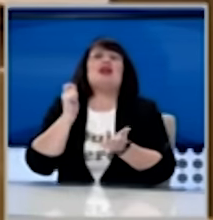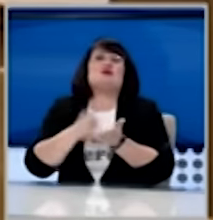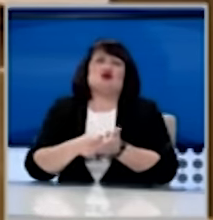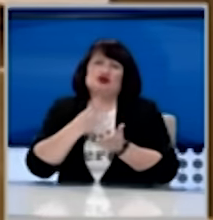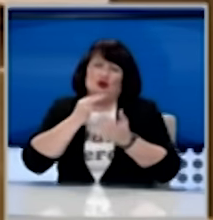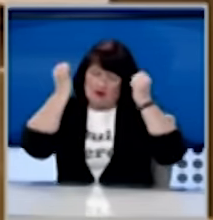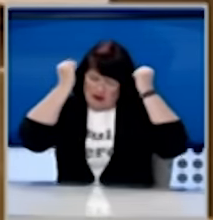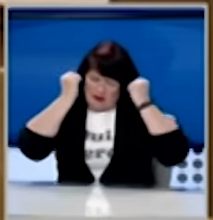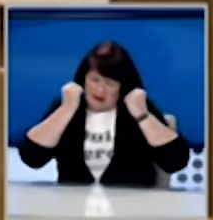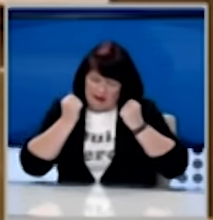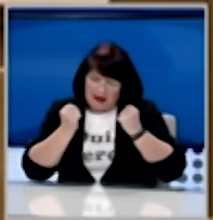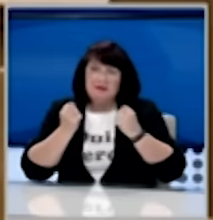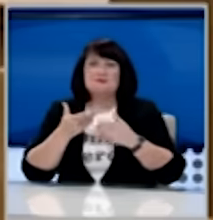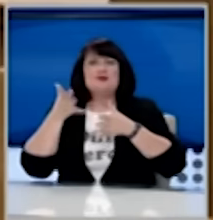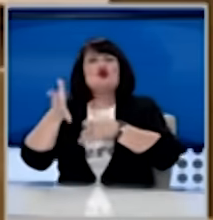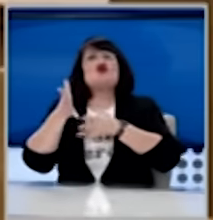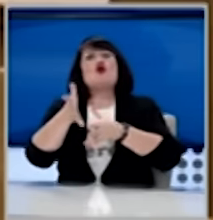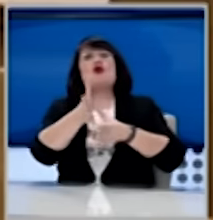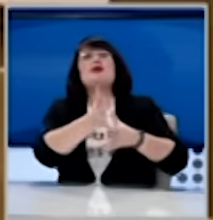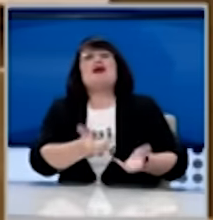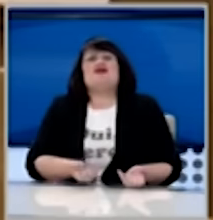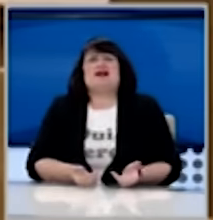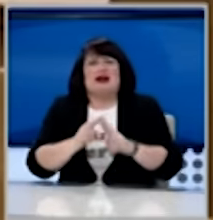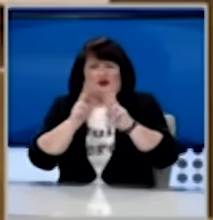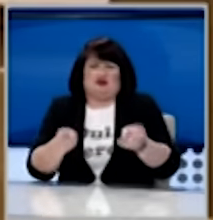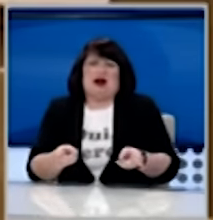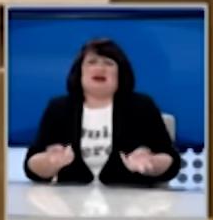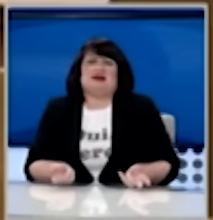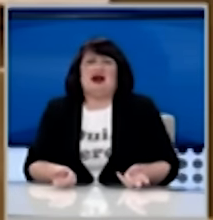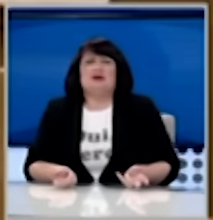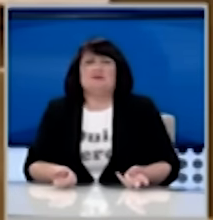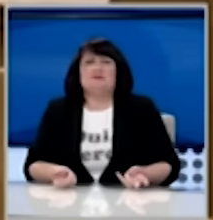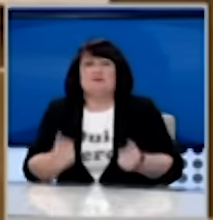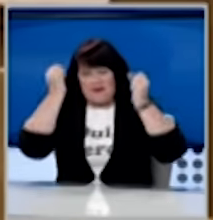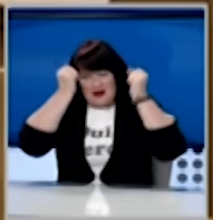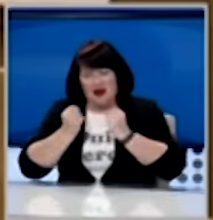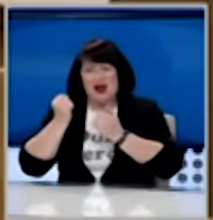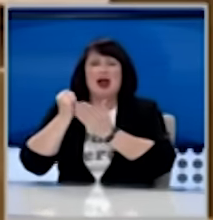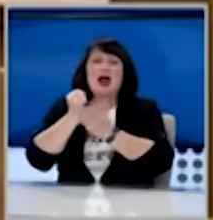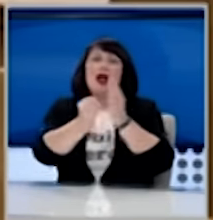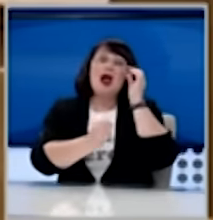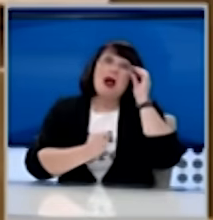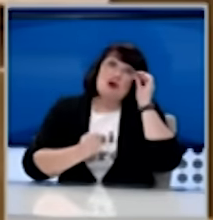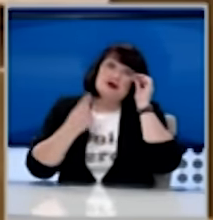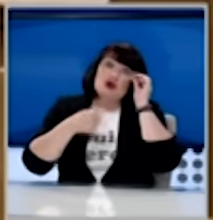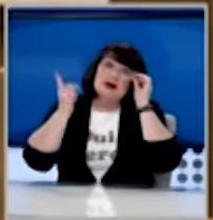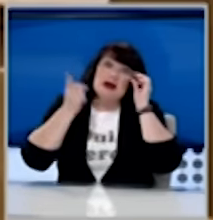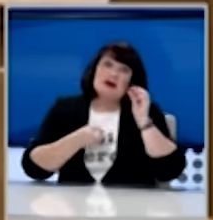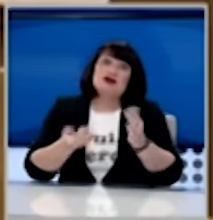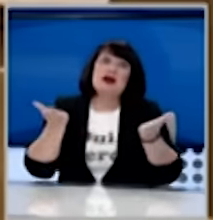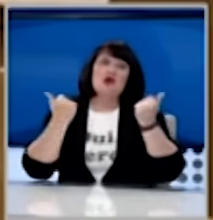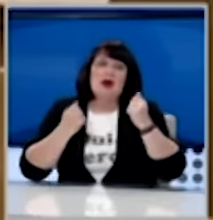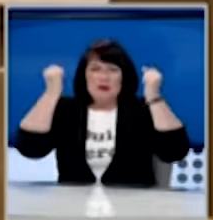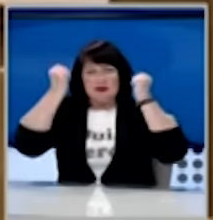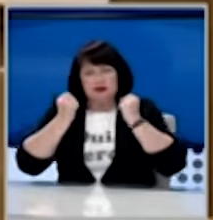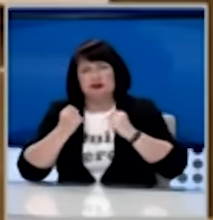των καταστροφών τους εμπαίζετε κ αυτούς αρνείστε να τους αποζημιώσετε για το 100% των